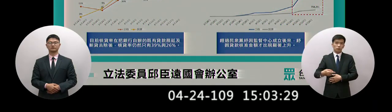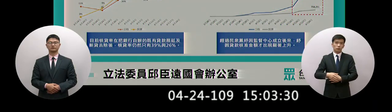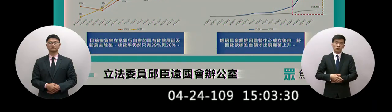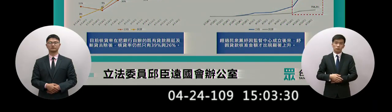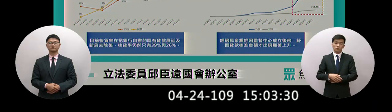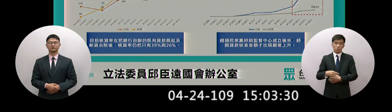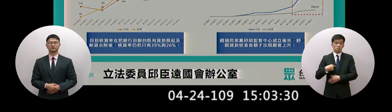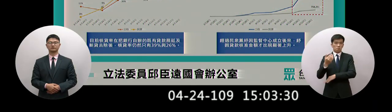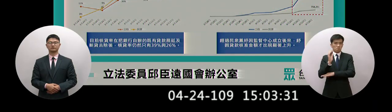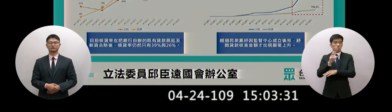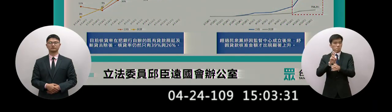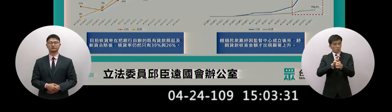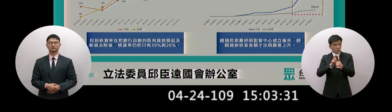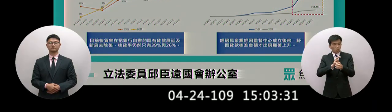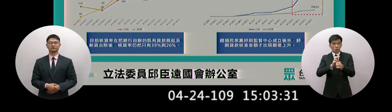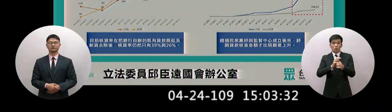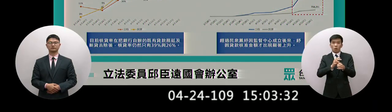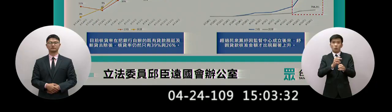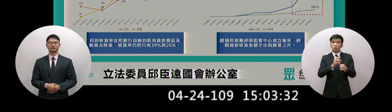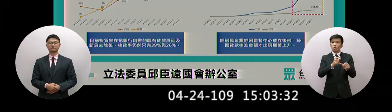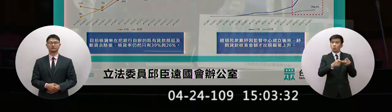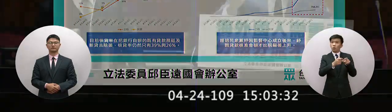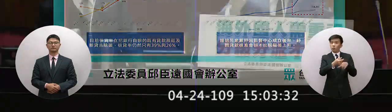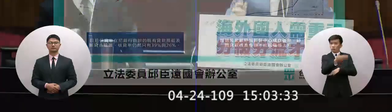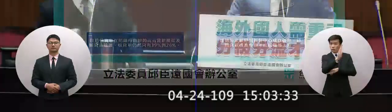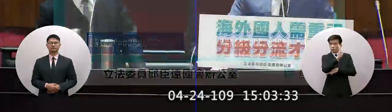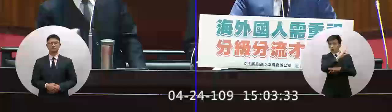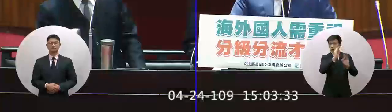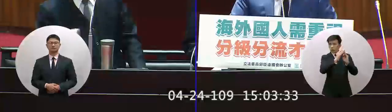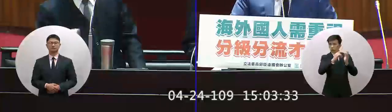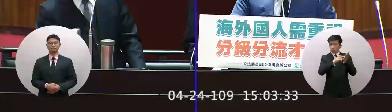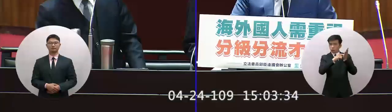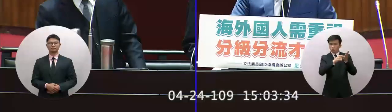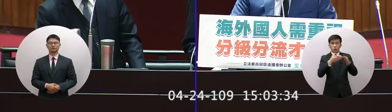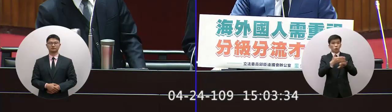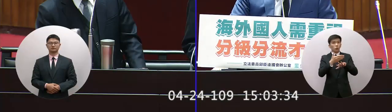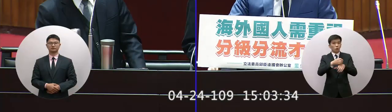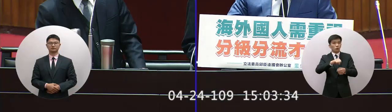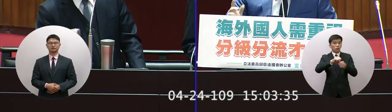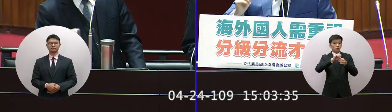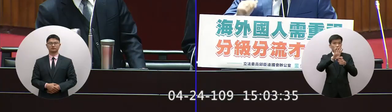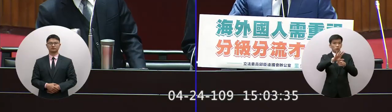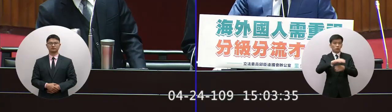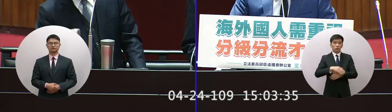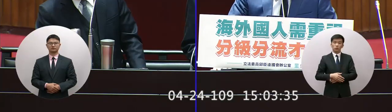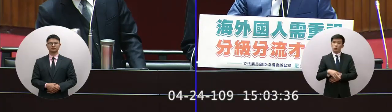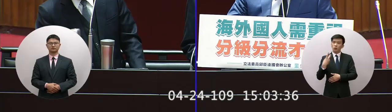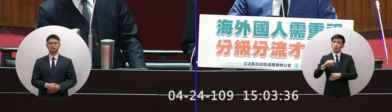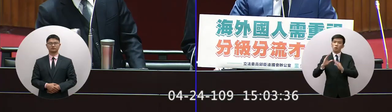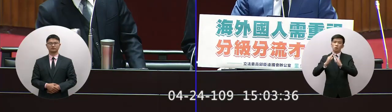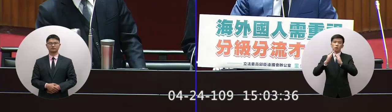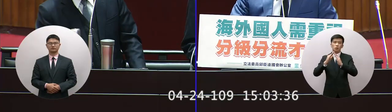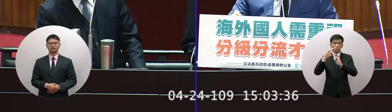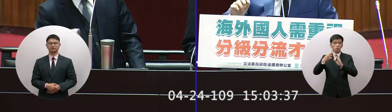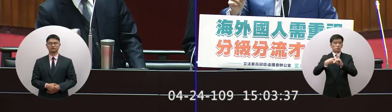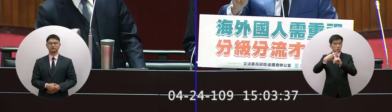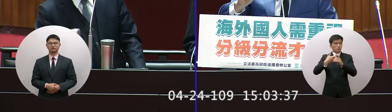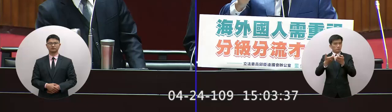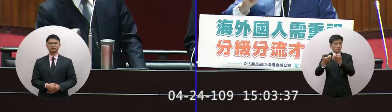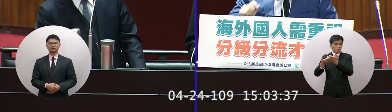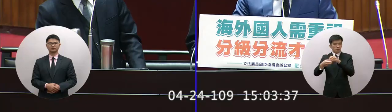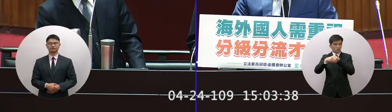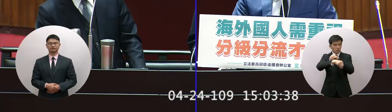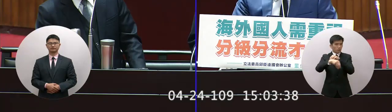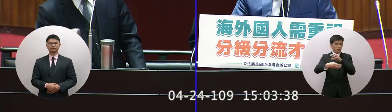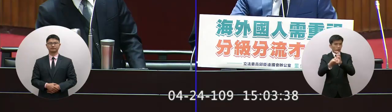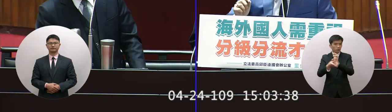们监督之下，整个公股银行的整个核贷率都升高。但是我要讲的是说，国家队也要分级分流，要分小队。很多民营银